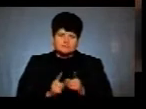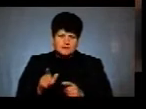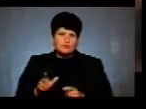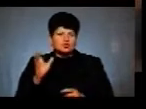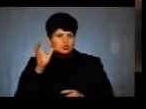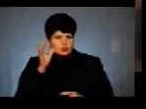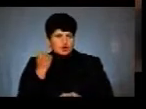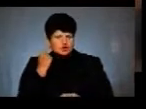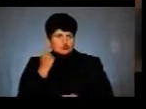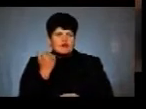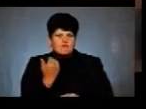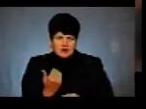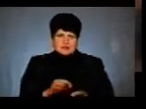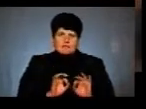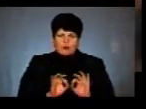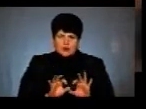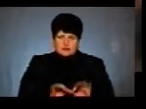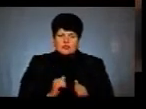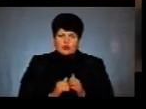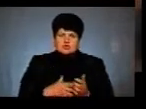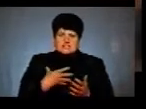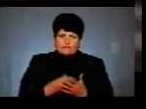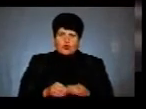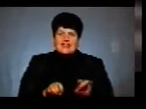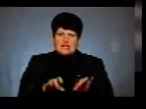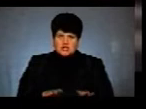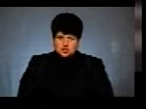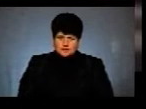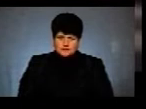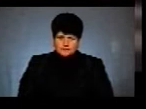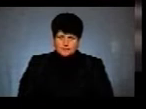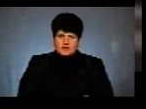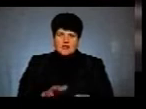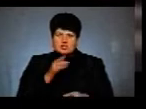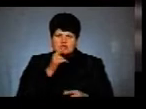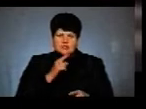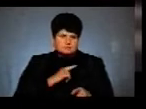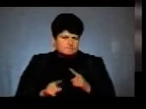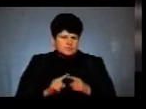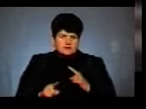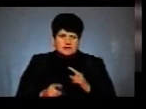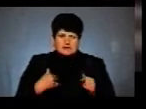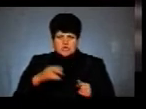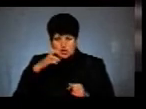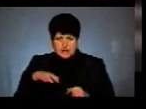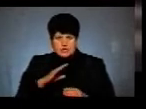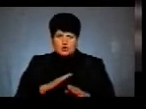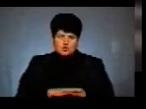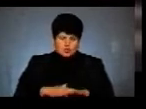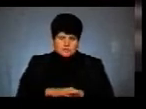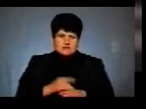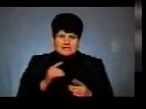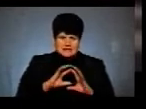та чути вас, а також пояснювати кожне своє рішення. Час навколо пришвидшується. Наша країна, суспільство та світ